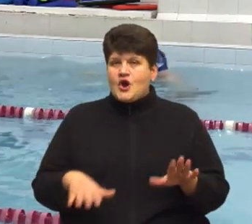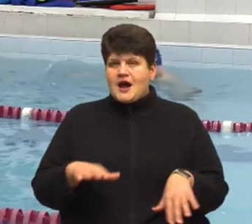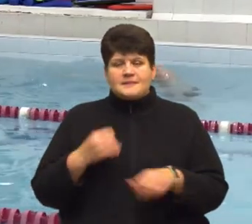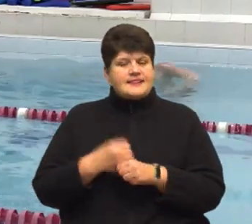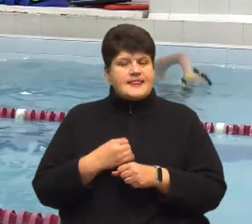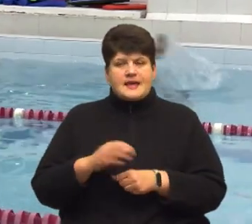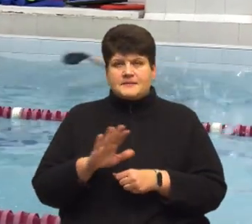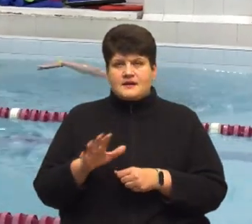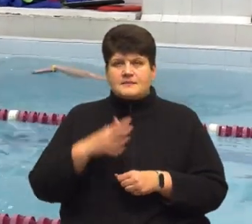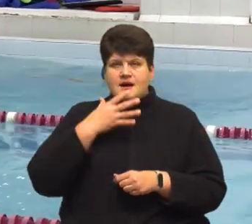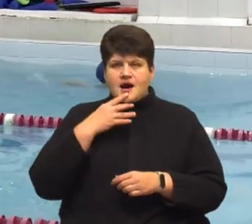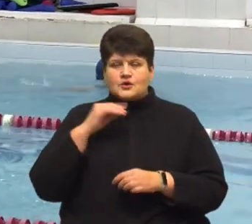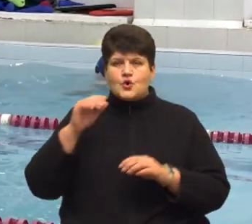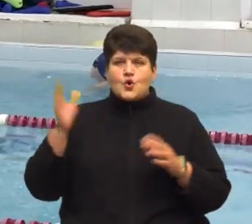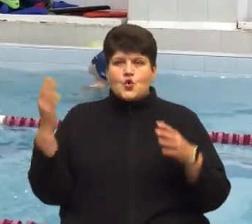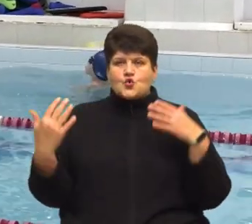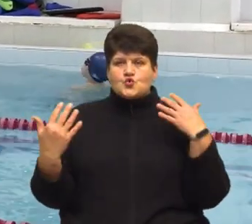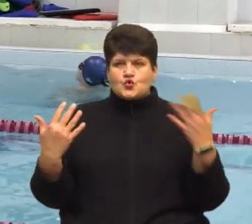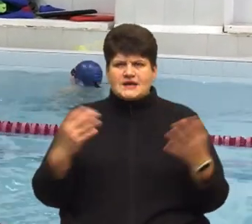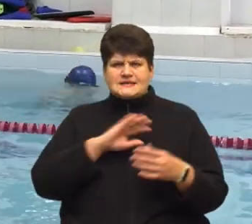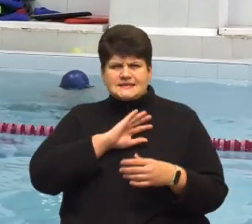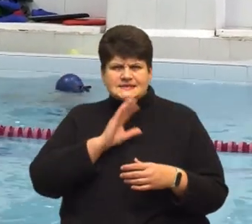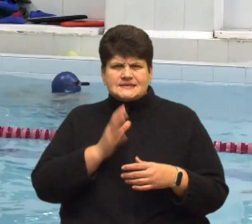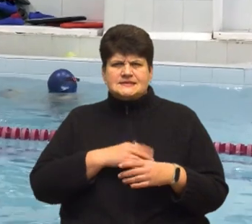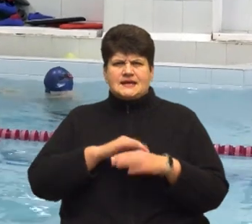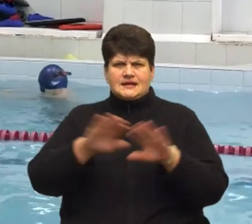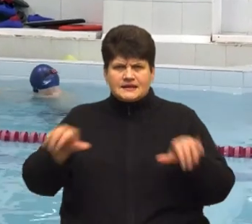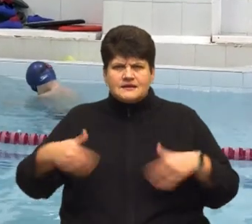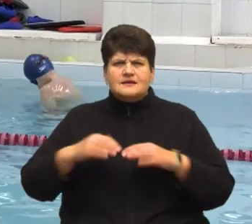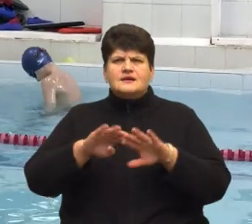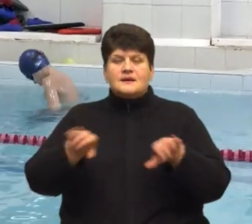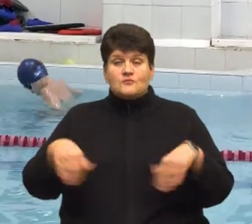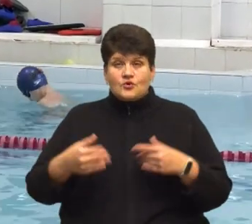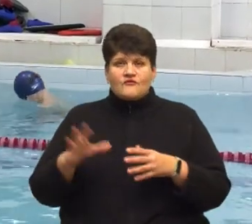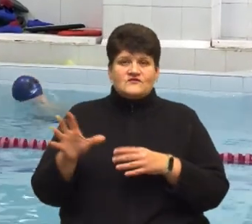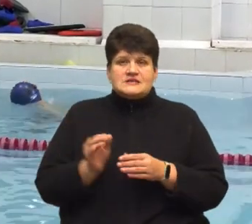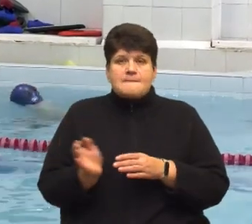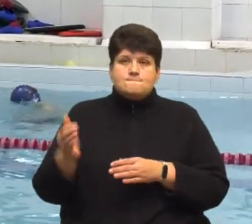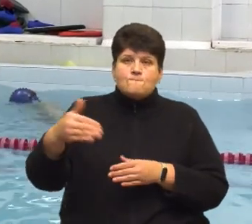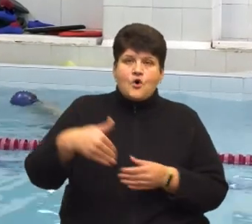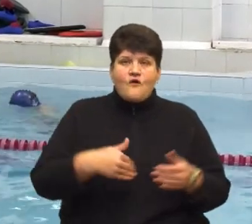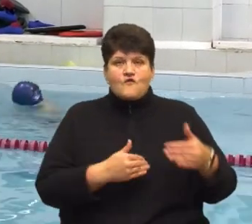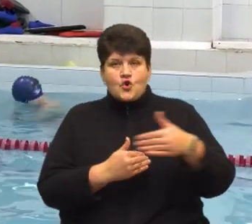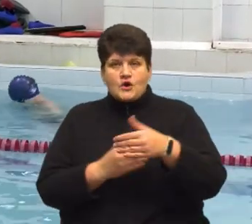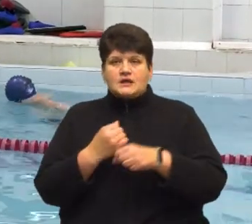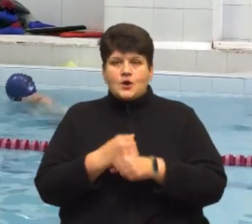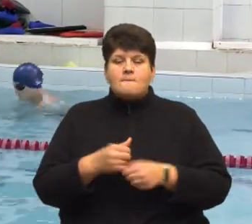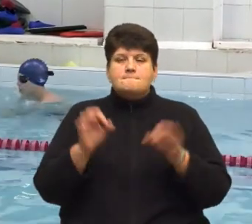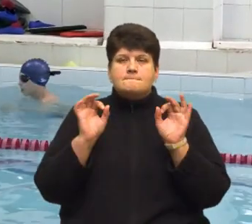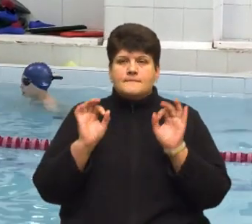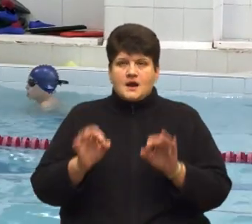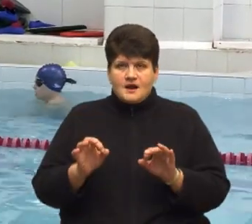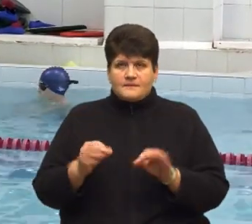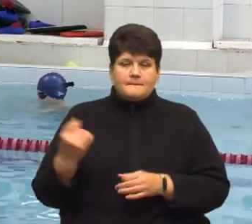тягнемся руками і сильний потужний грибочок всі вороти робимо правильно